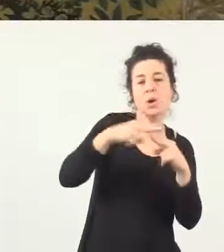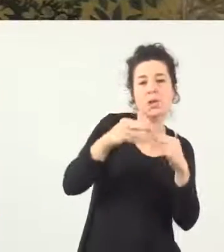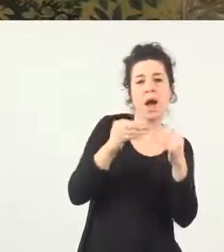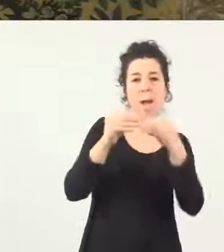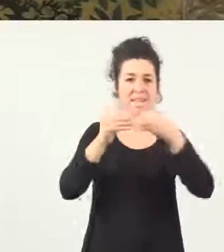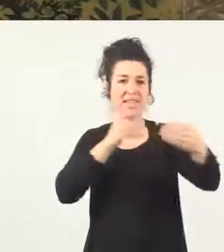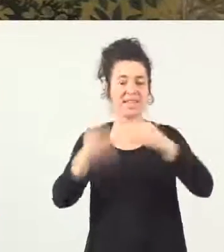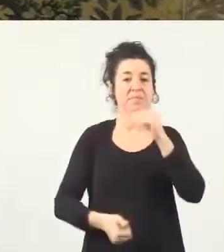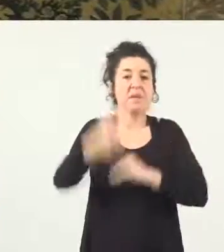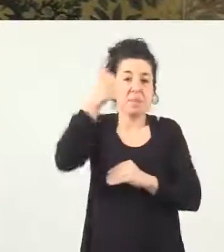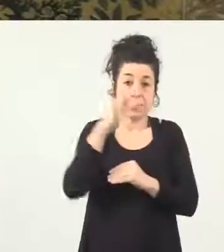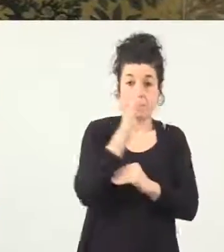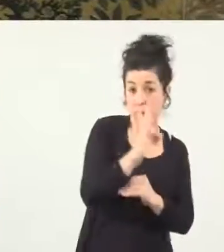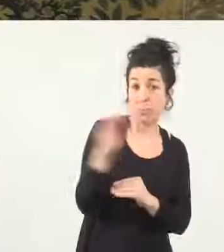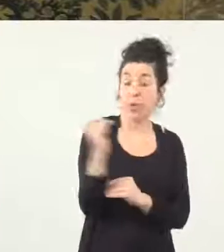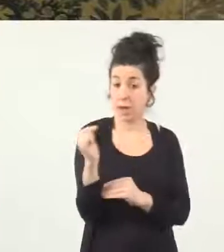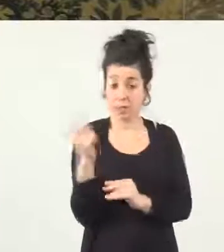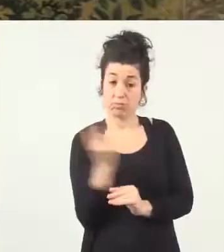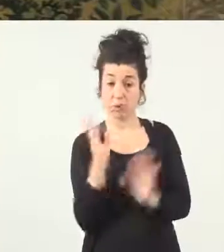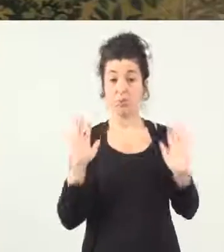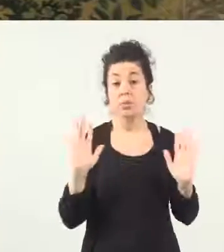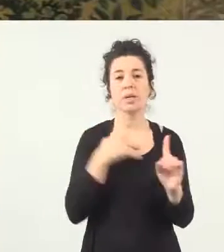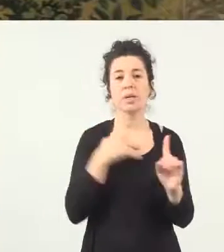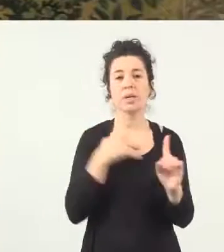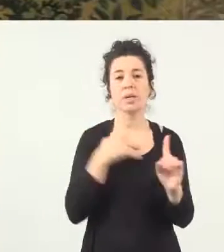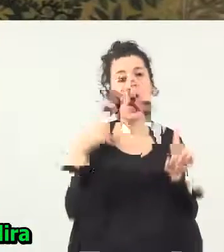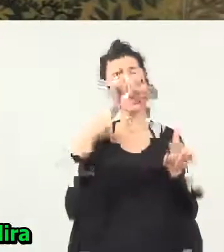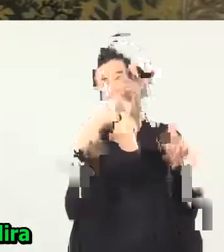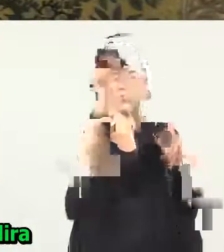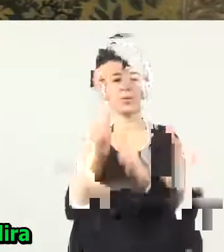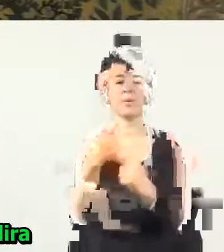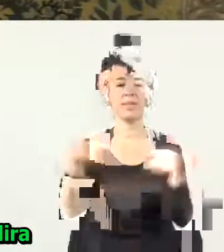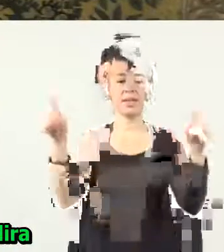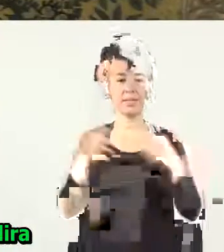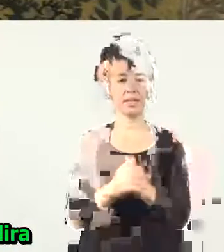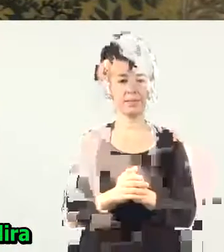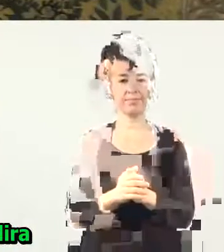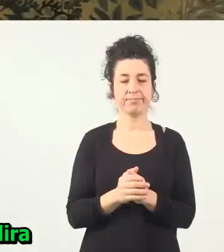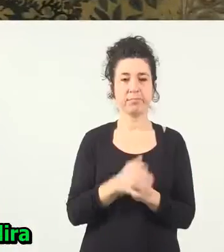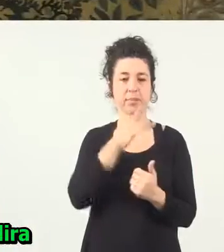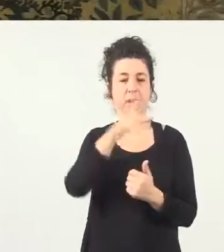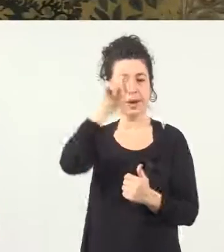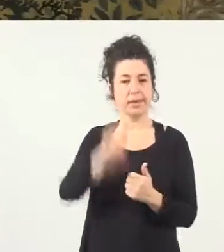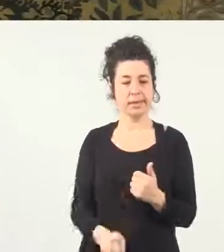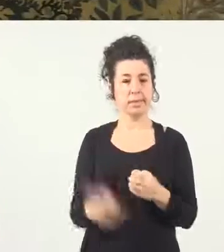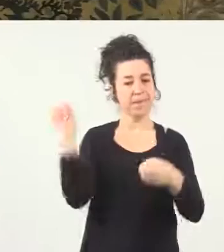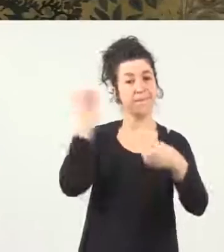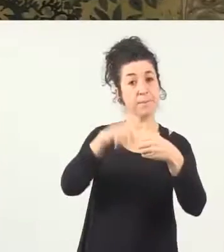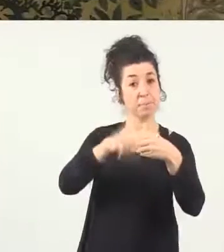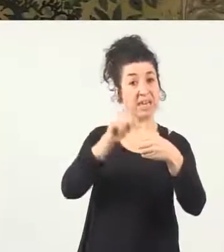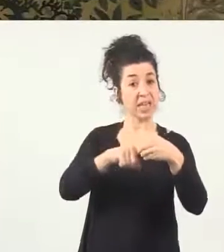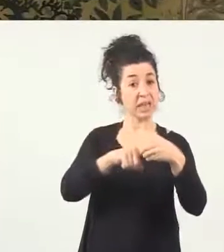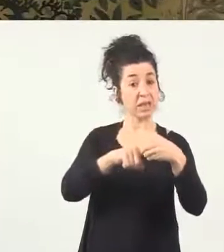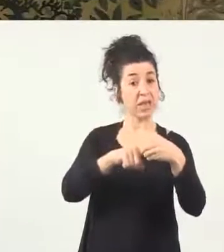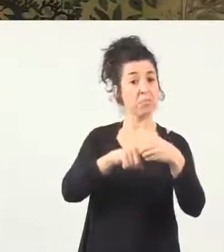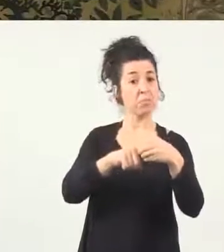da, eta bestera batera planteatzen da bebai helburu hori. Ez da, irakurketa bebai esain zurrunak egiten dira